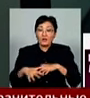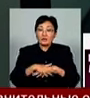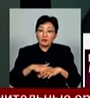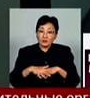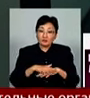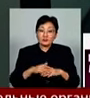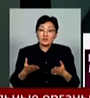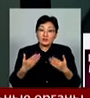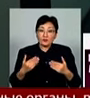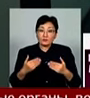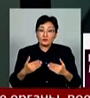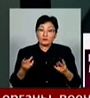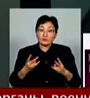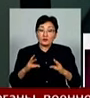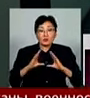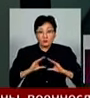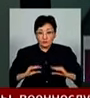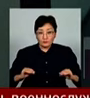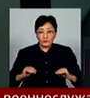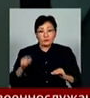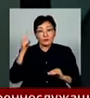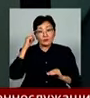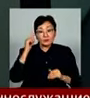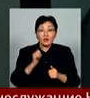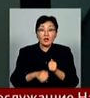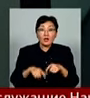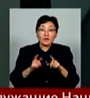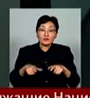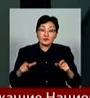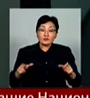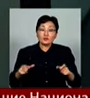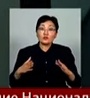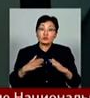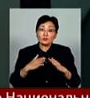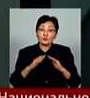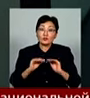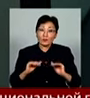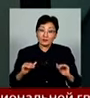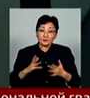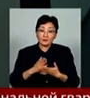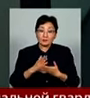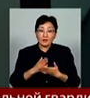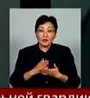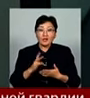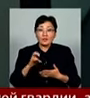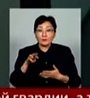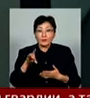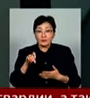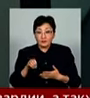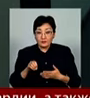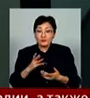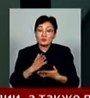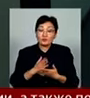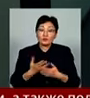сақтайық азаматтар. Ойланыңыздар. Әрқайсыңыздың үйлеріңізде балаларыңыз бар, немерелеріңіз бар.